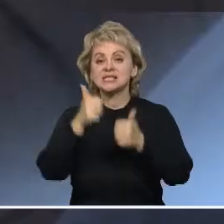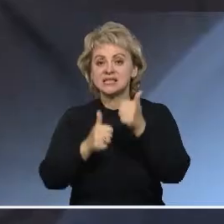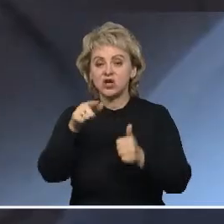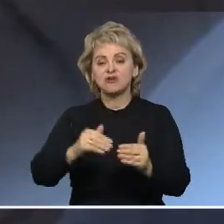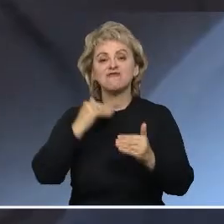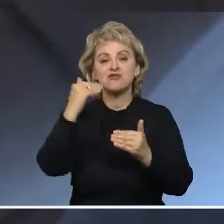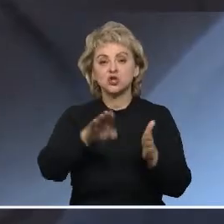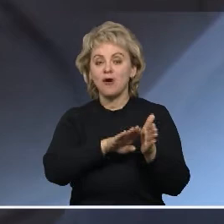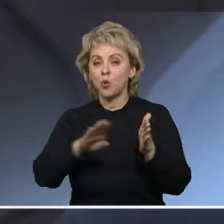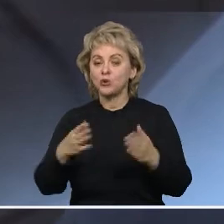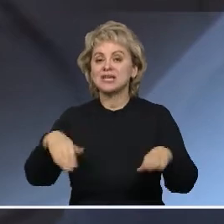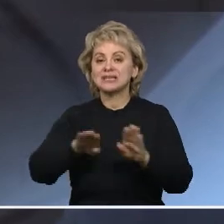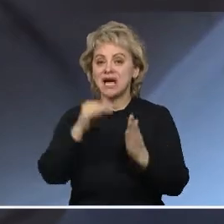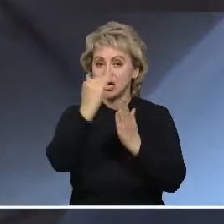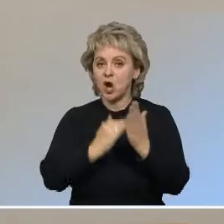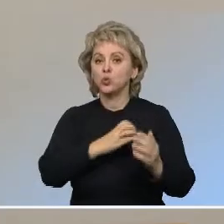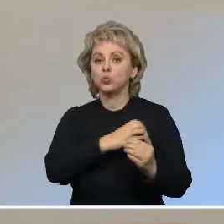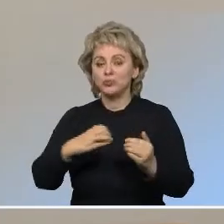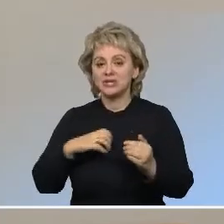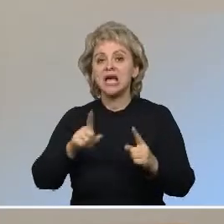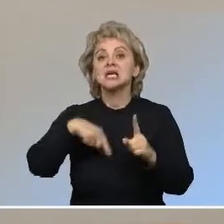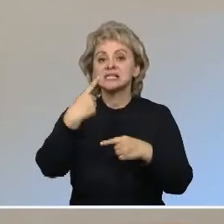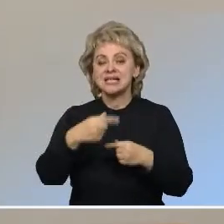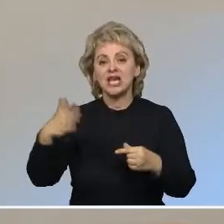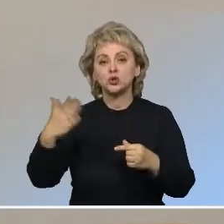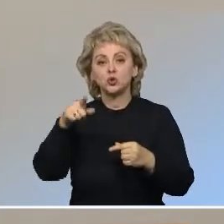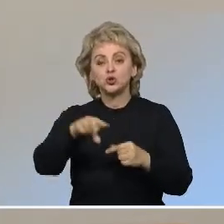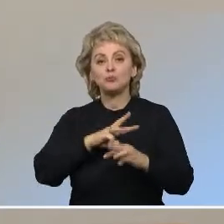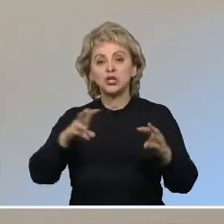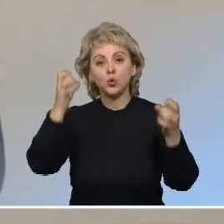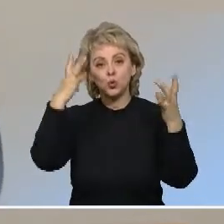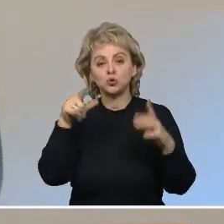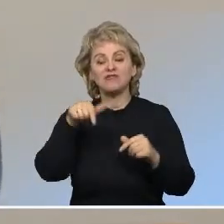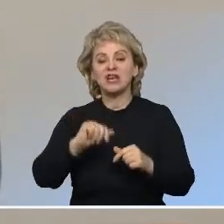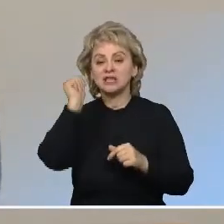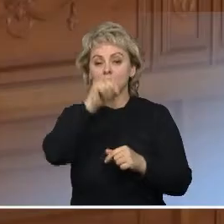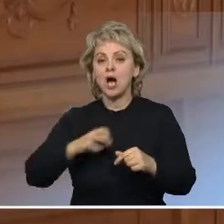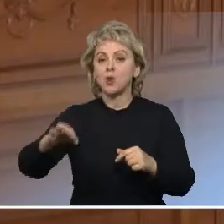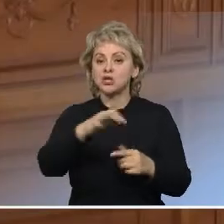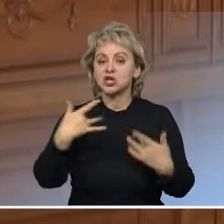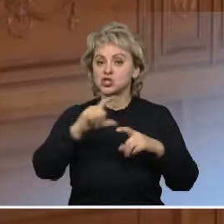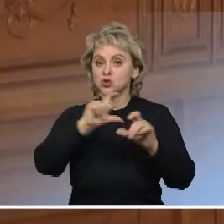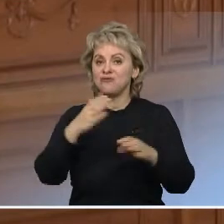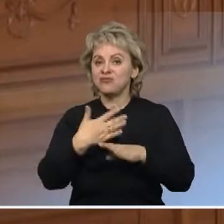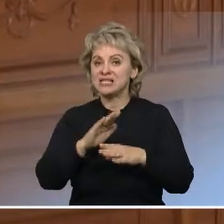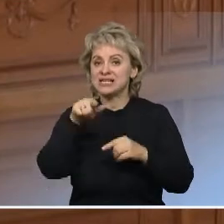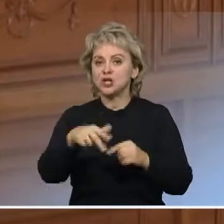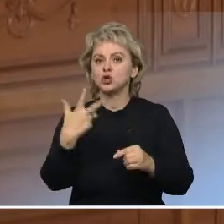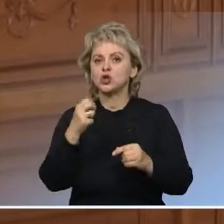соревнованиях высшего уровня. Такова задача губернатора. Следующий докладчик – министр культуры. В этом году областным театрам выделено